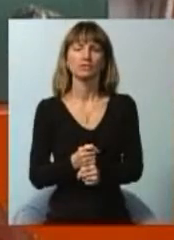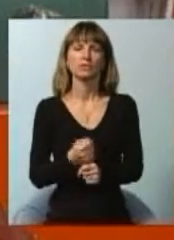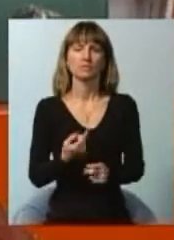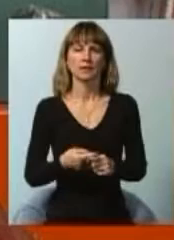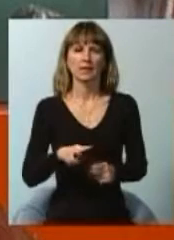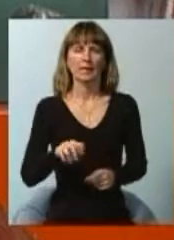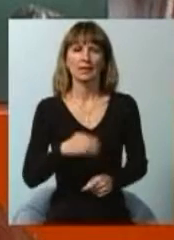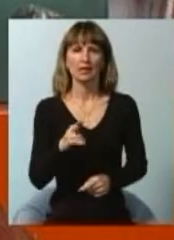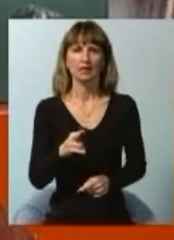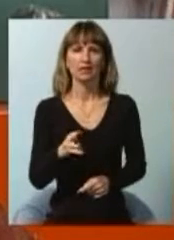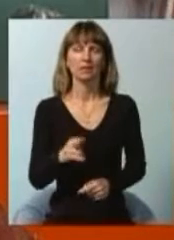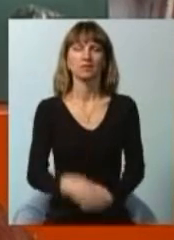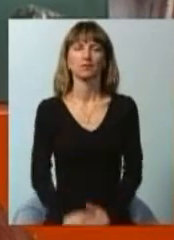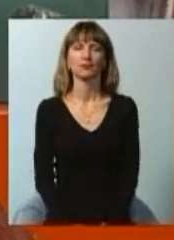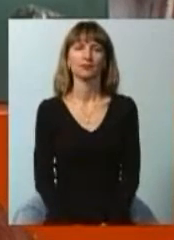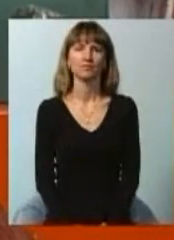лід